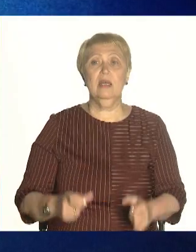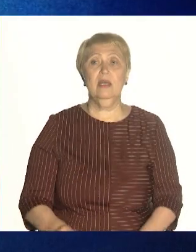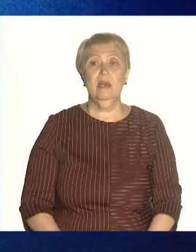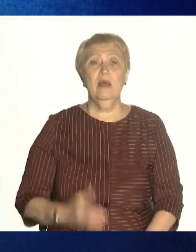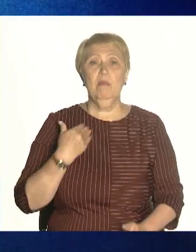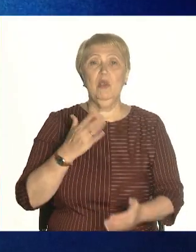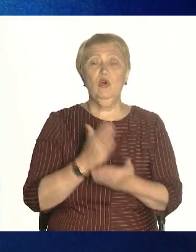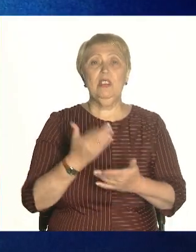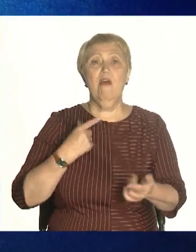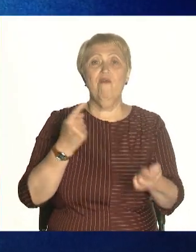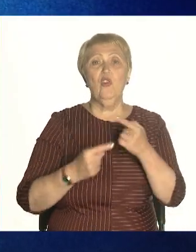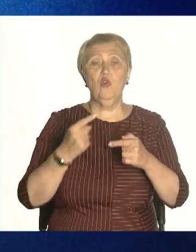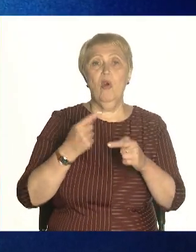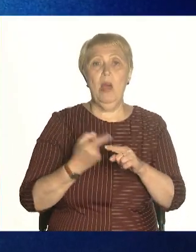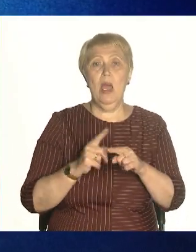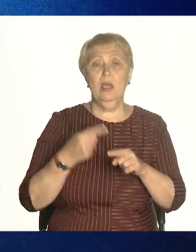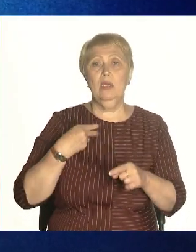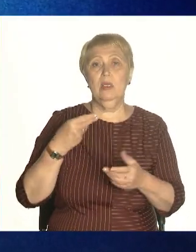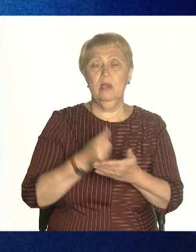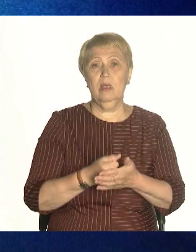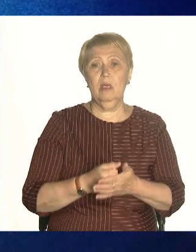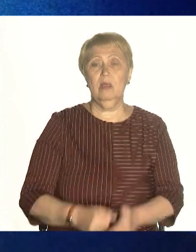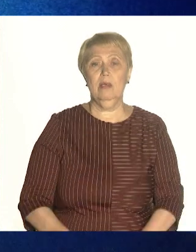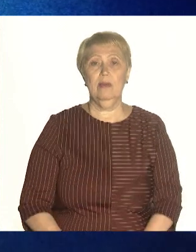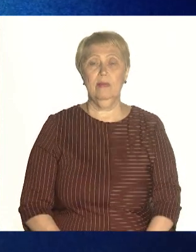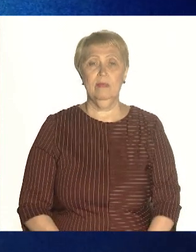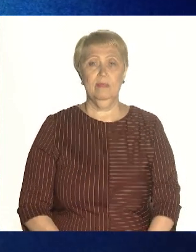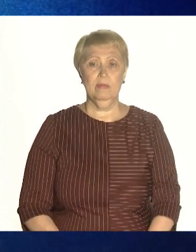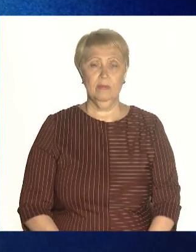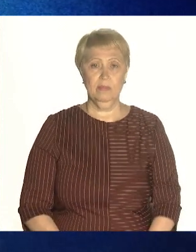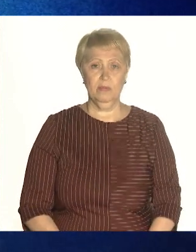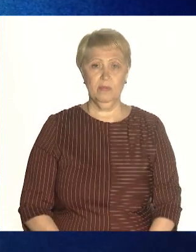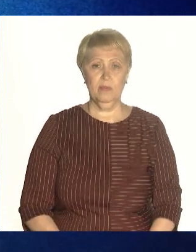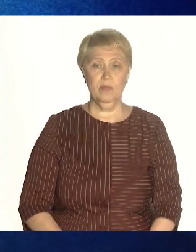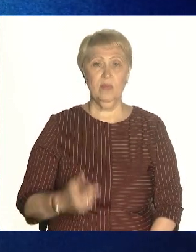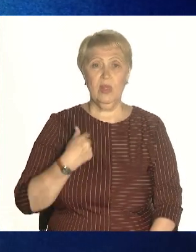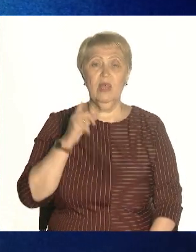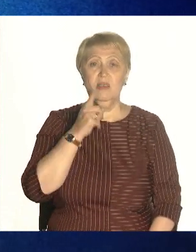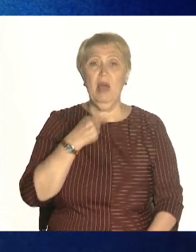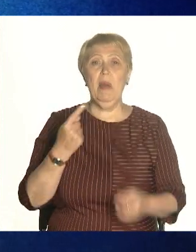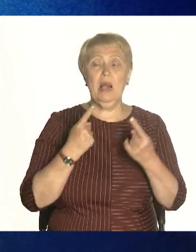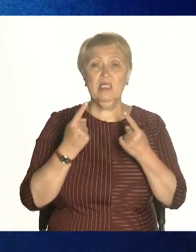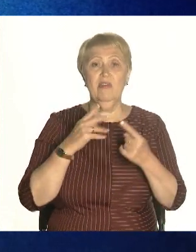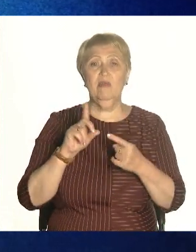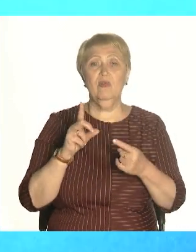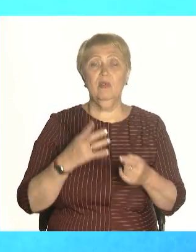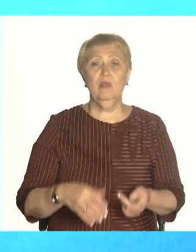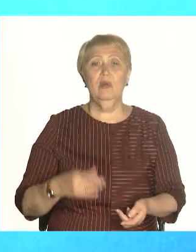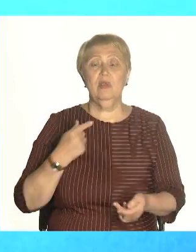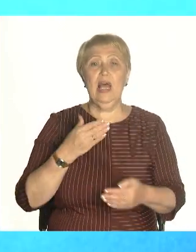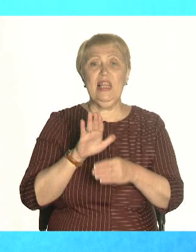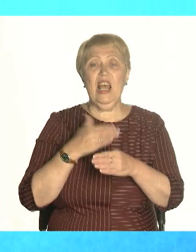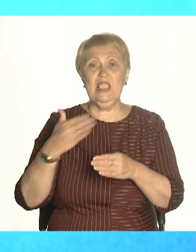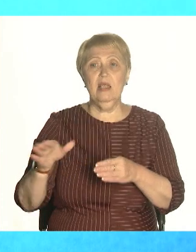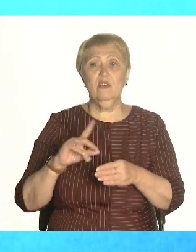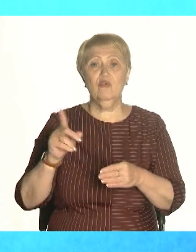Да, ну, слава богу, вот беседы тоже провожу разъяснительные, несмотря на возраст. Она, значит, отказалась от дальнейшего разговора, сказала, что сын